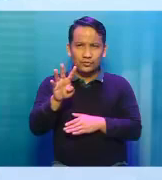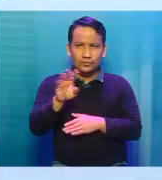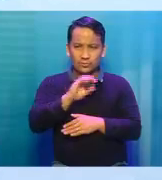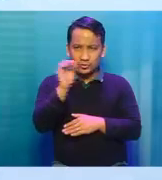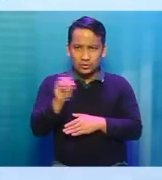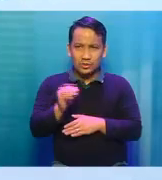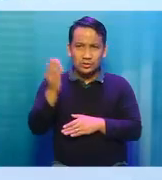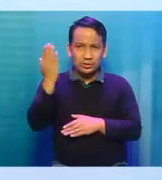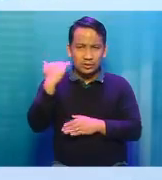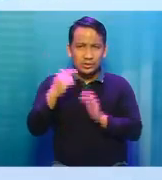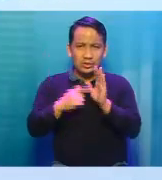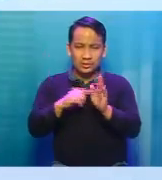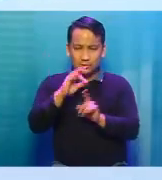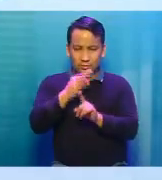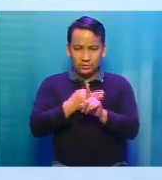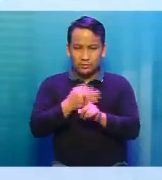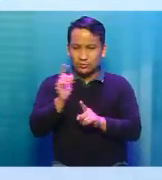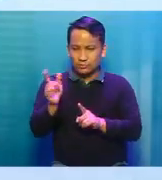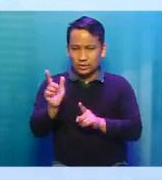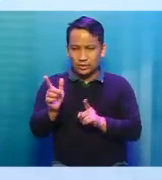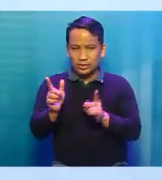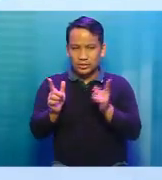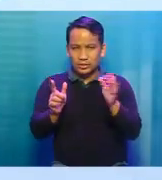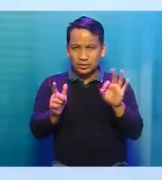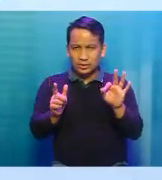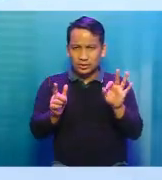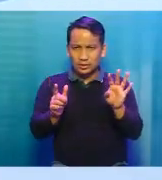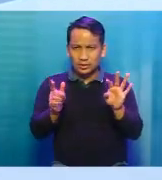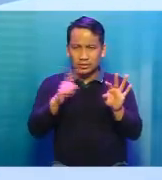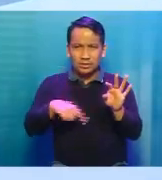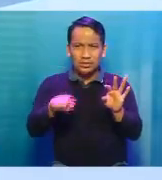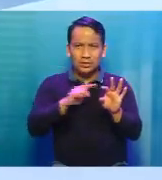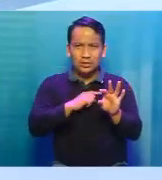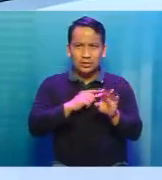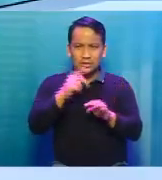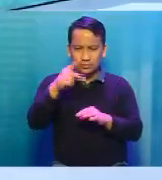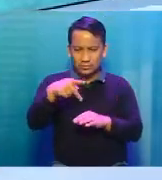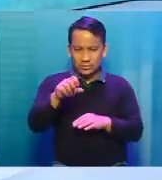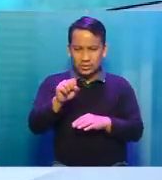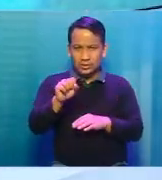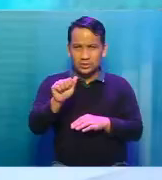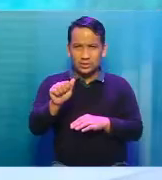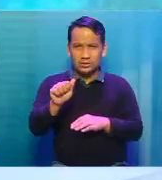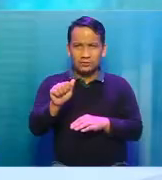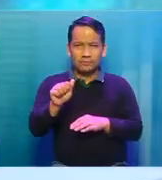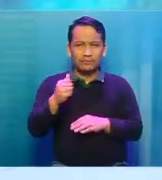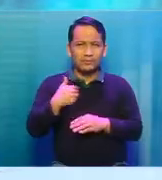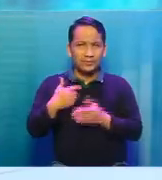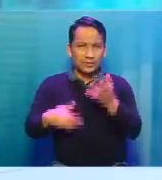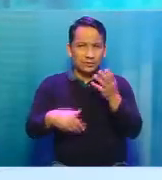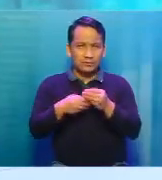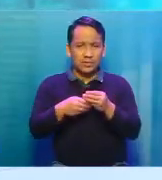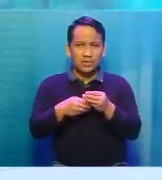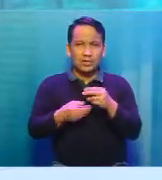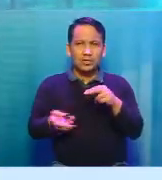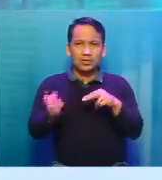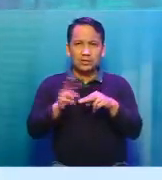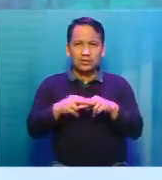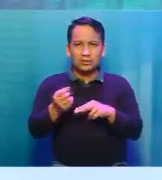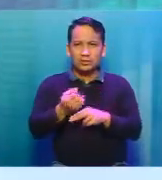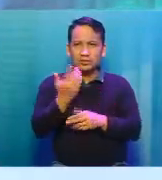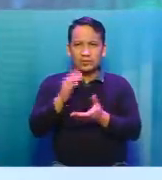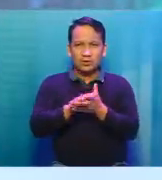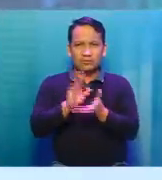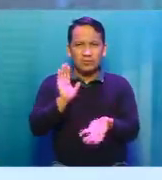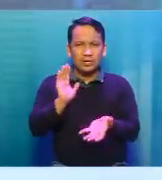4.4% noong February 2019. Ayon po sa PSA, pumatak din sa paglobo ng numero ang mahal